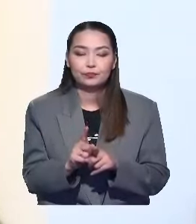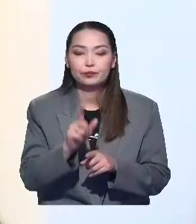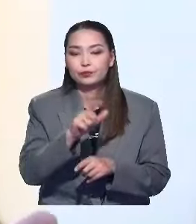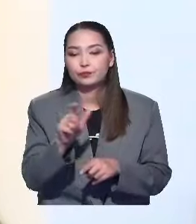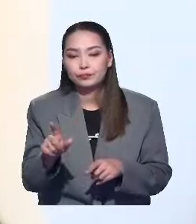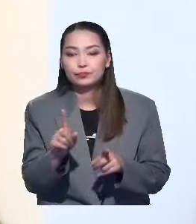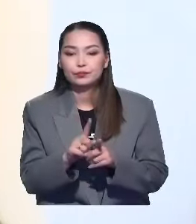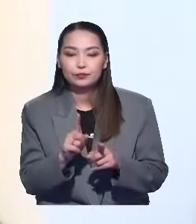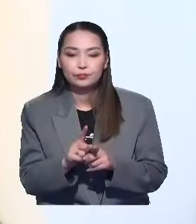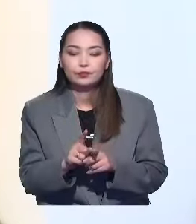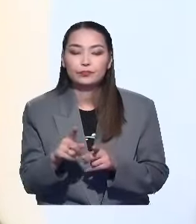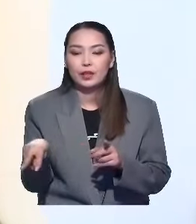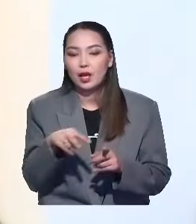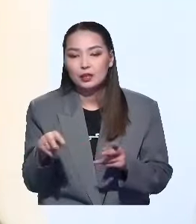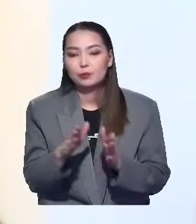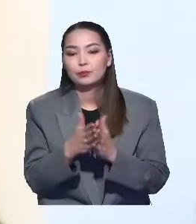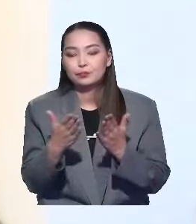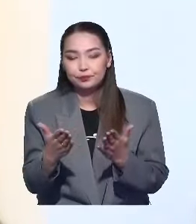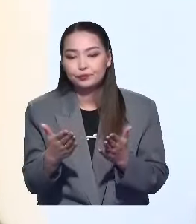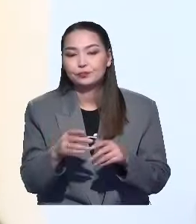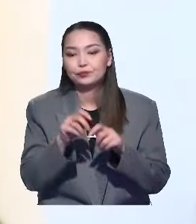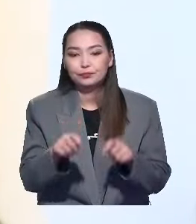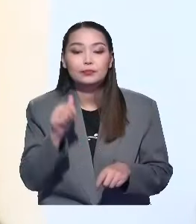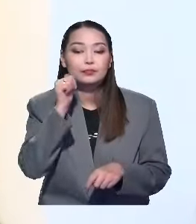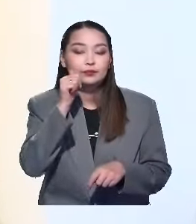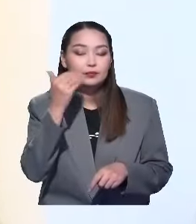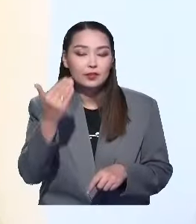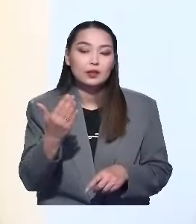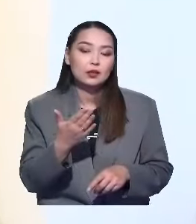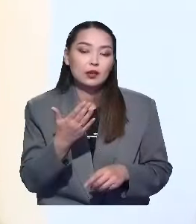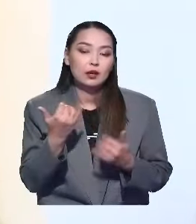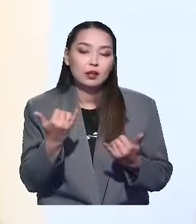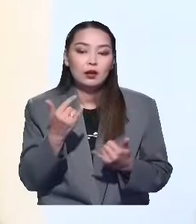осы журнал бетіне шығарып, шоб ертең біздің жаңағы жастарымыз